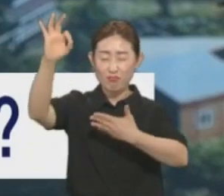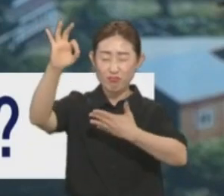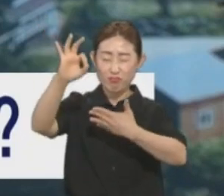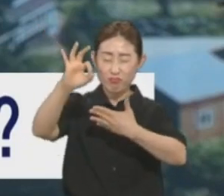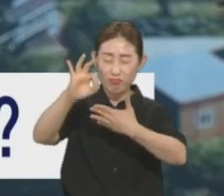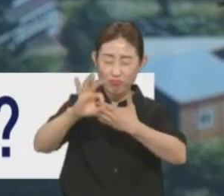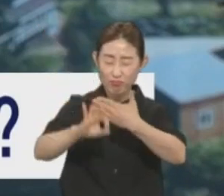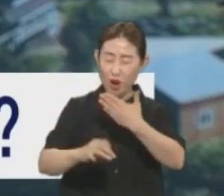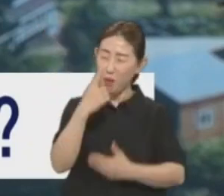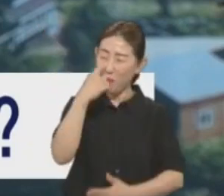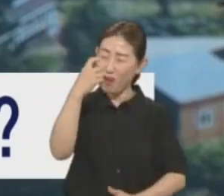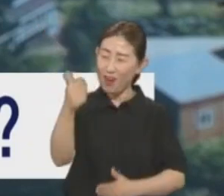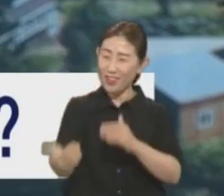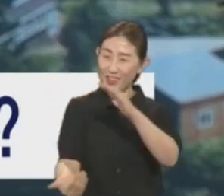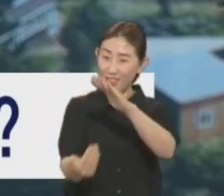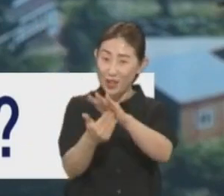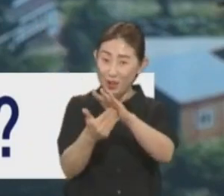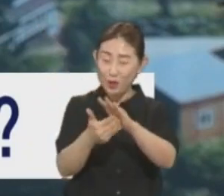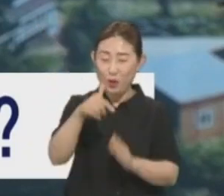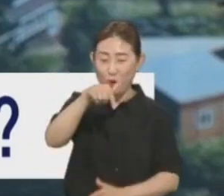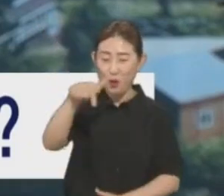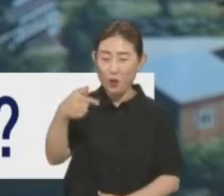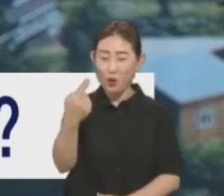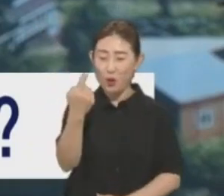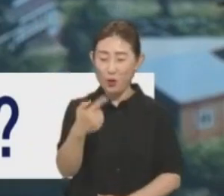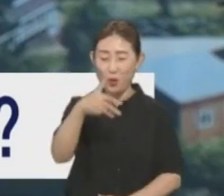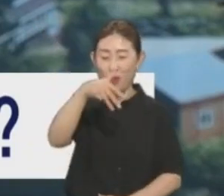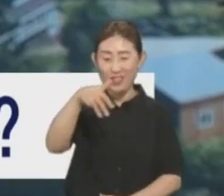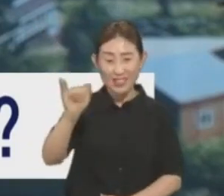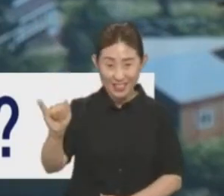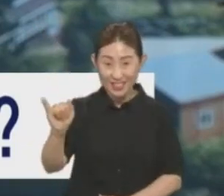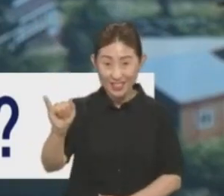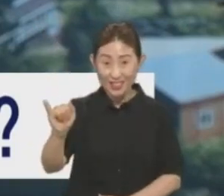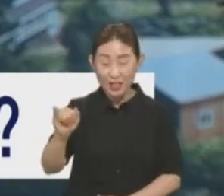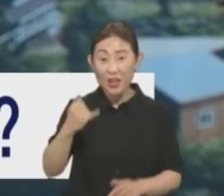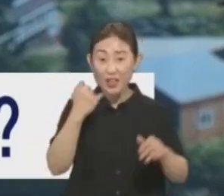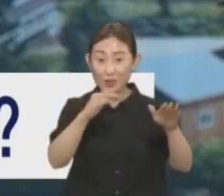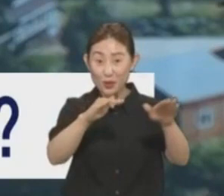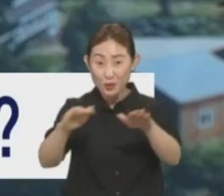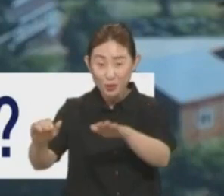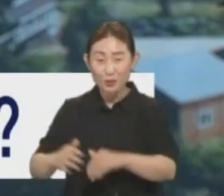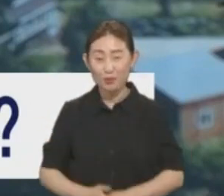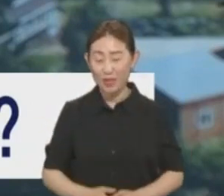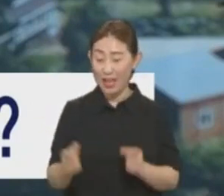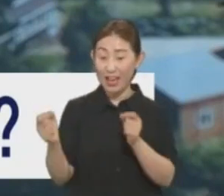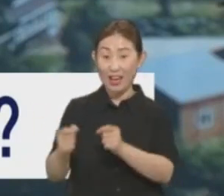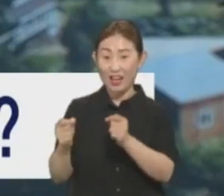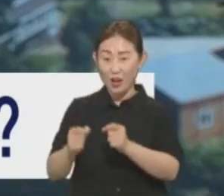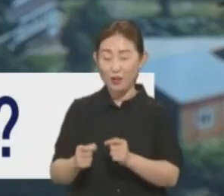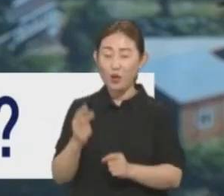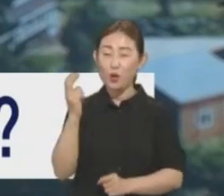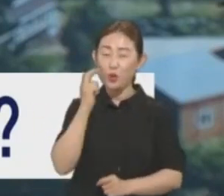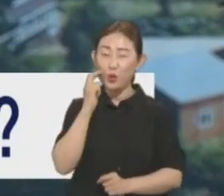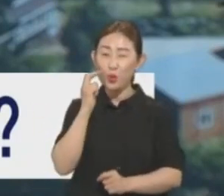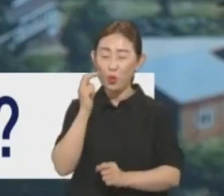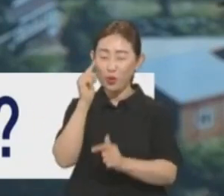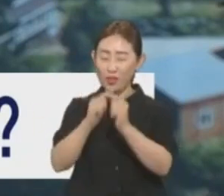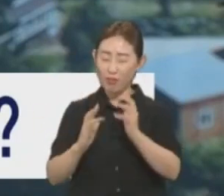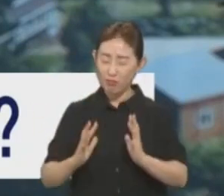볼 수 있는 꽃의 해수욕장과 바로 인근에 안면성이 울창이